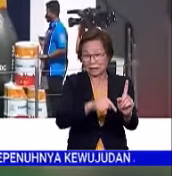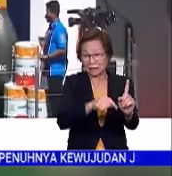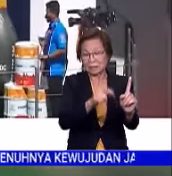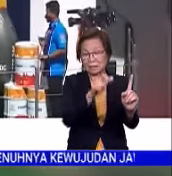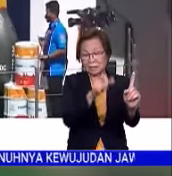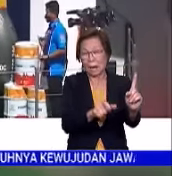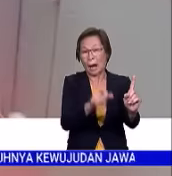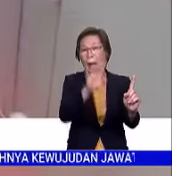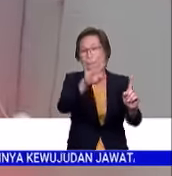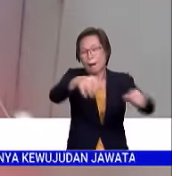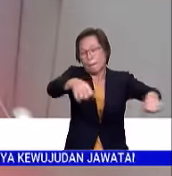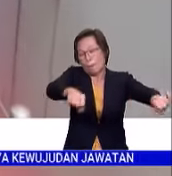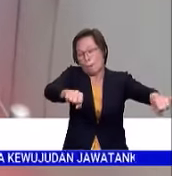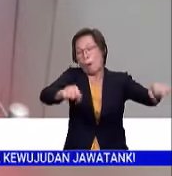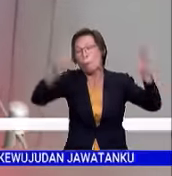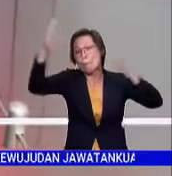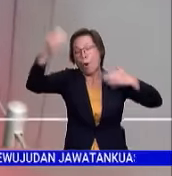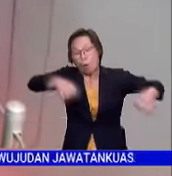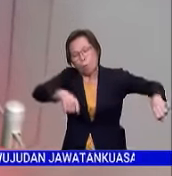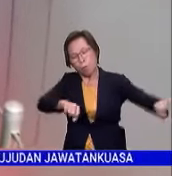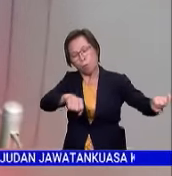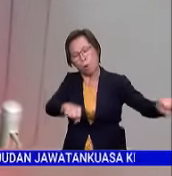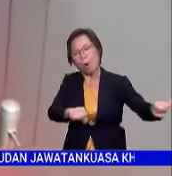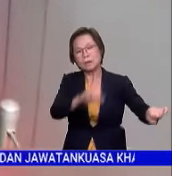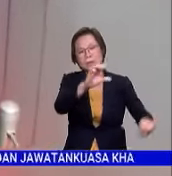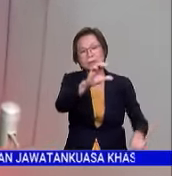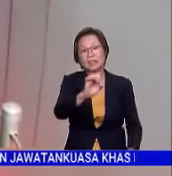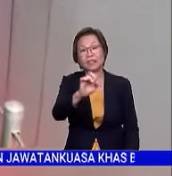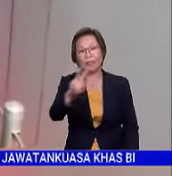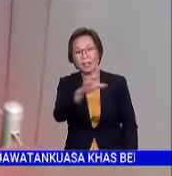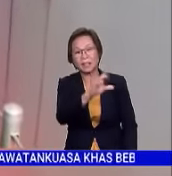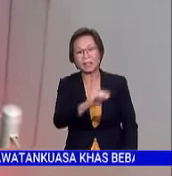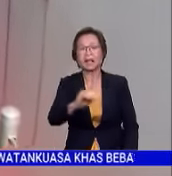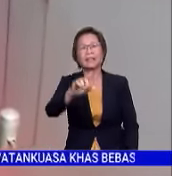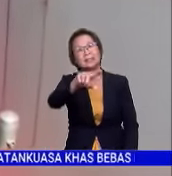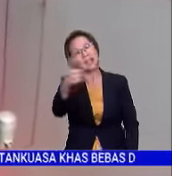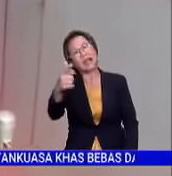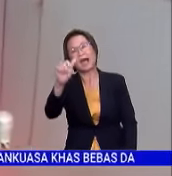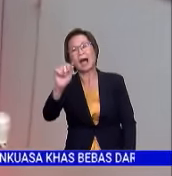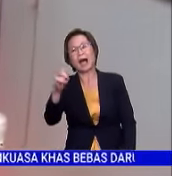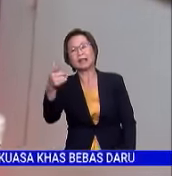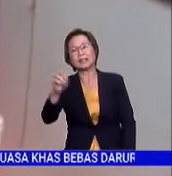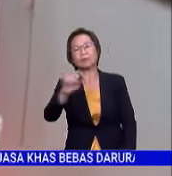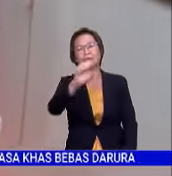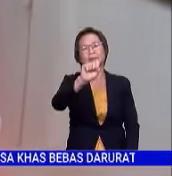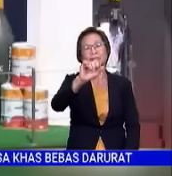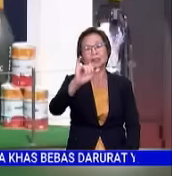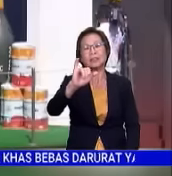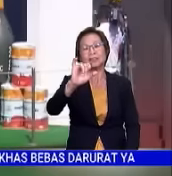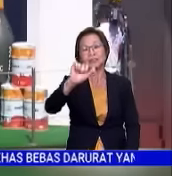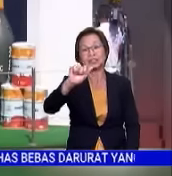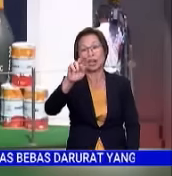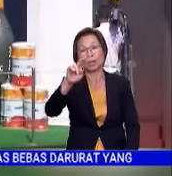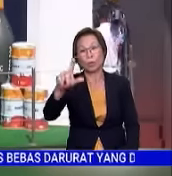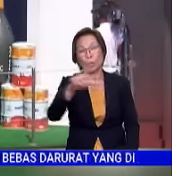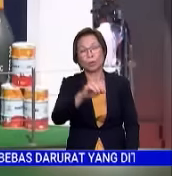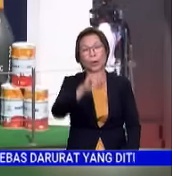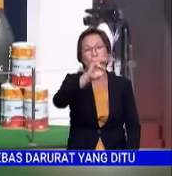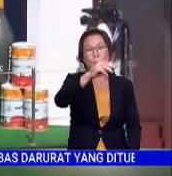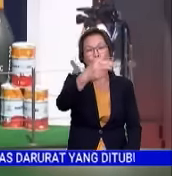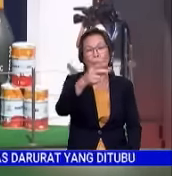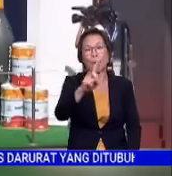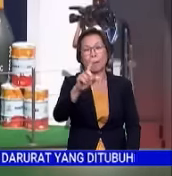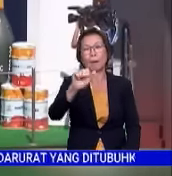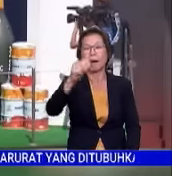4 pelumba negara yang beraksi di CEV selain Adam Noruddin, Syahrul Ezwan Muhammad Syaril dan Muhammad